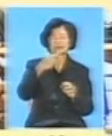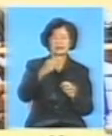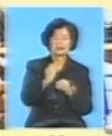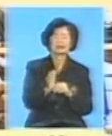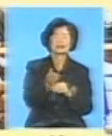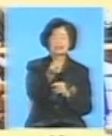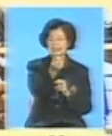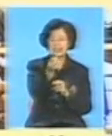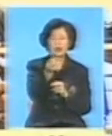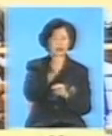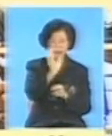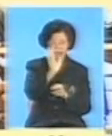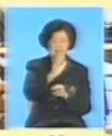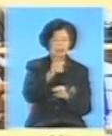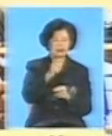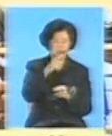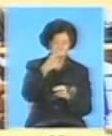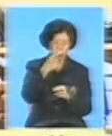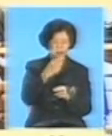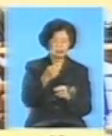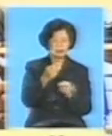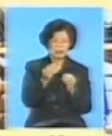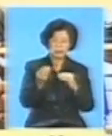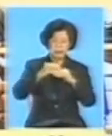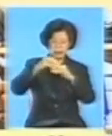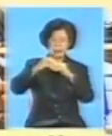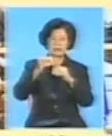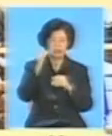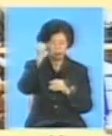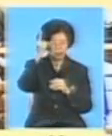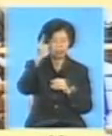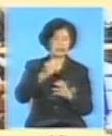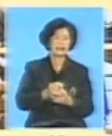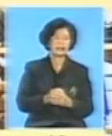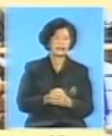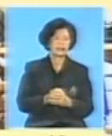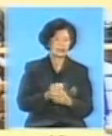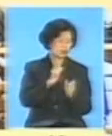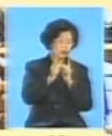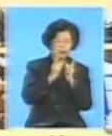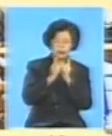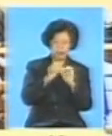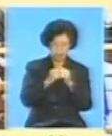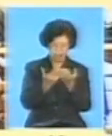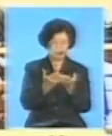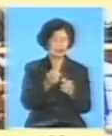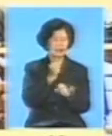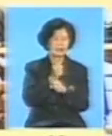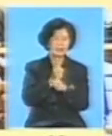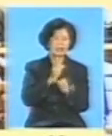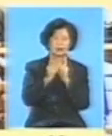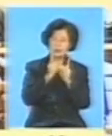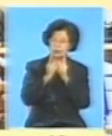งอะไรเงี้ยเท่านั้นไม่ได้มันต้องพูดคุยได้บ้างนะครับเข้าใจนะว่าจะคุยเขาอย่างไรถ้าทำงานนะครับทำงานต้องคุ